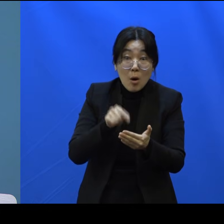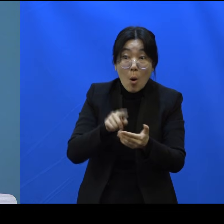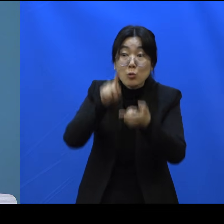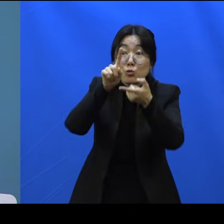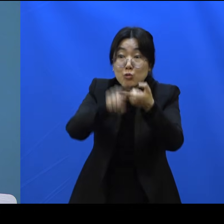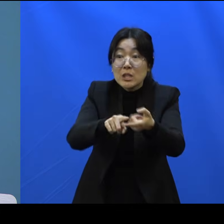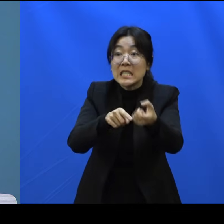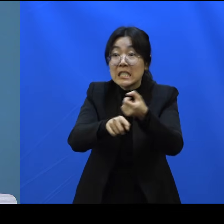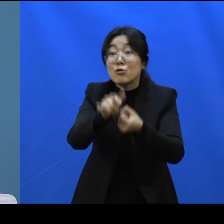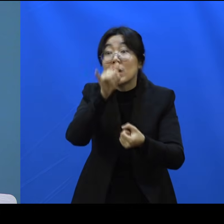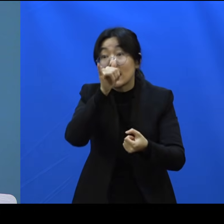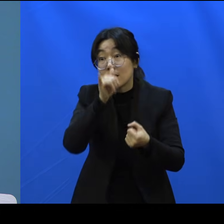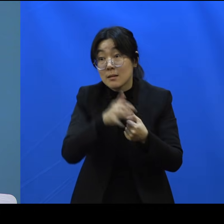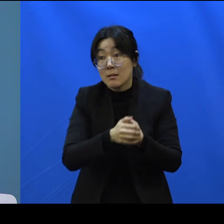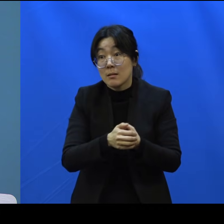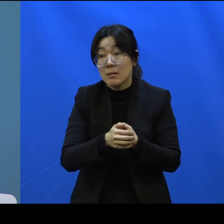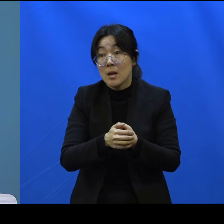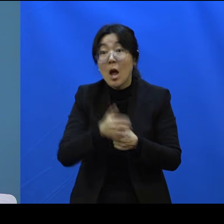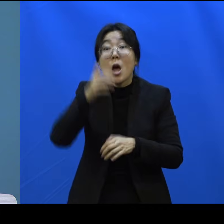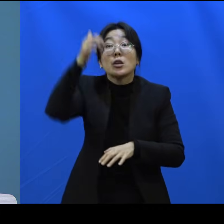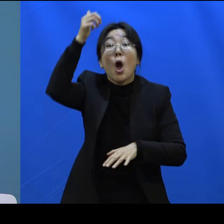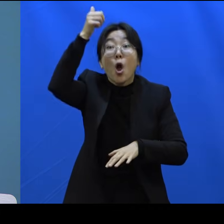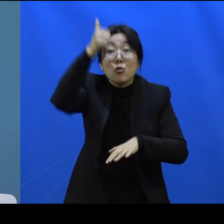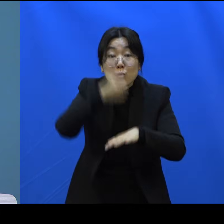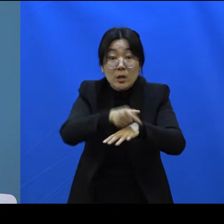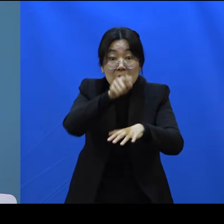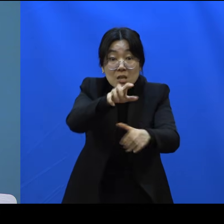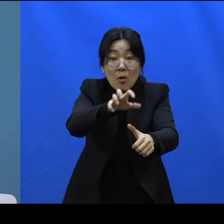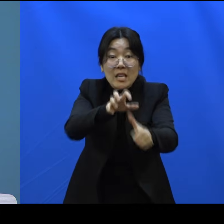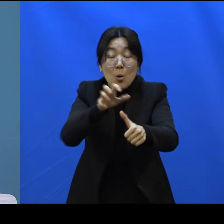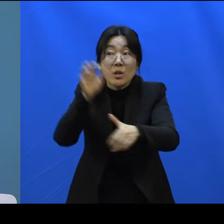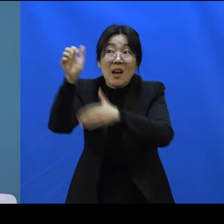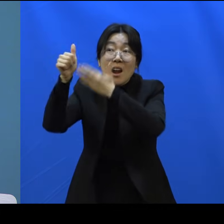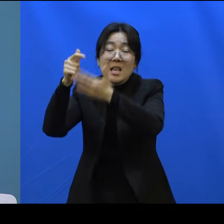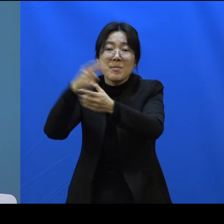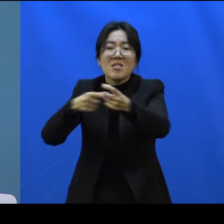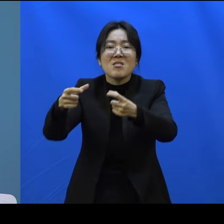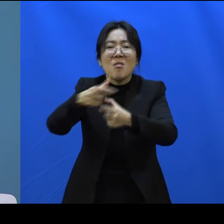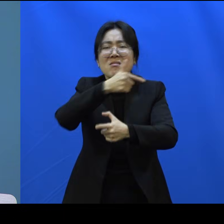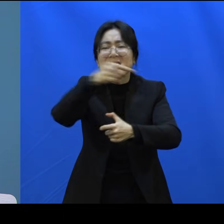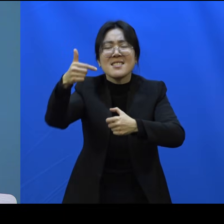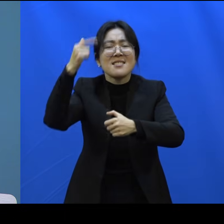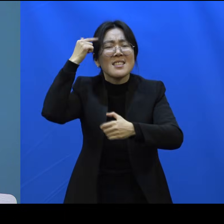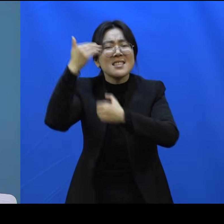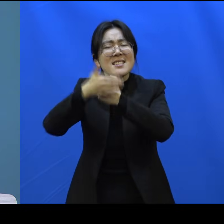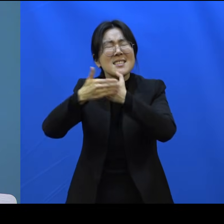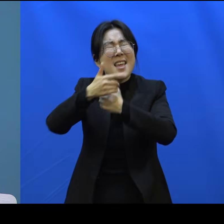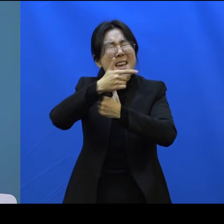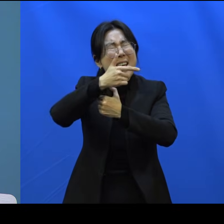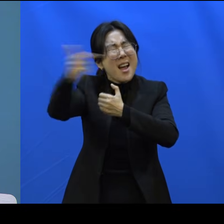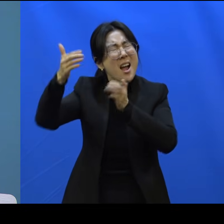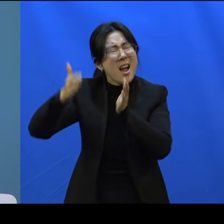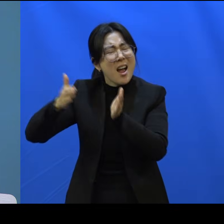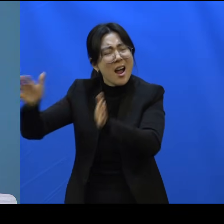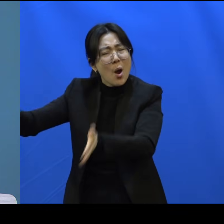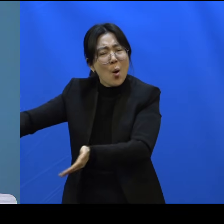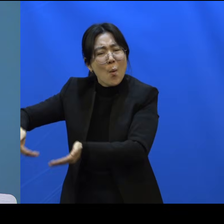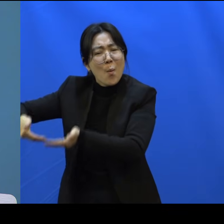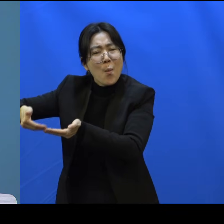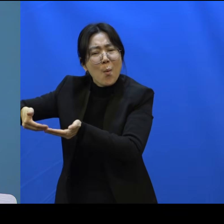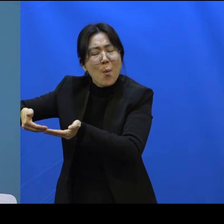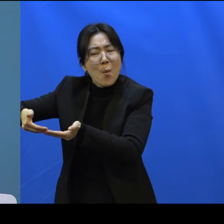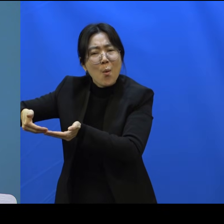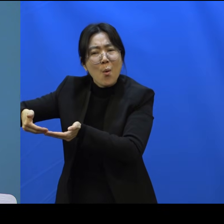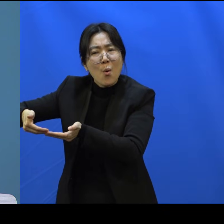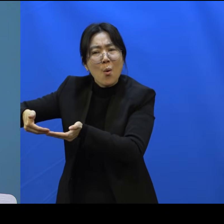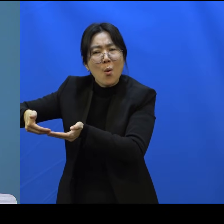그게 내 인생에 꽃을 피우게 하는 더 멋진 기가 막힌 삶을 살 수 있는